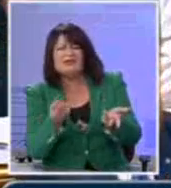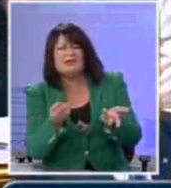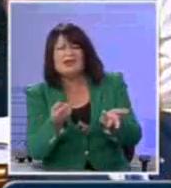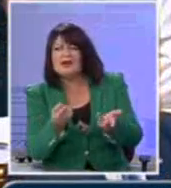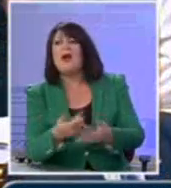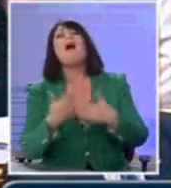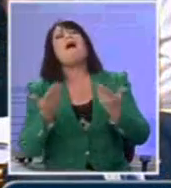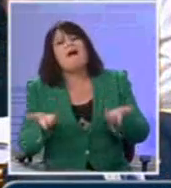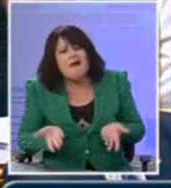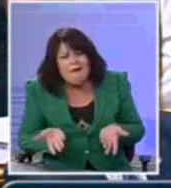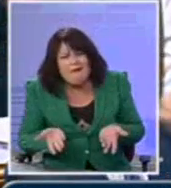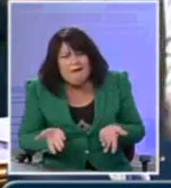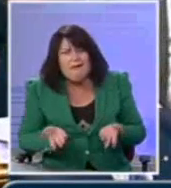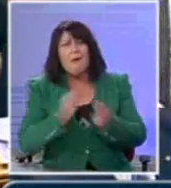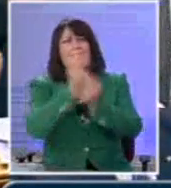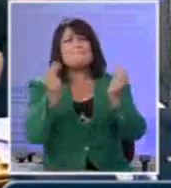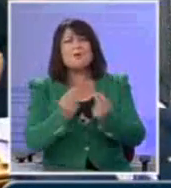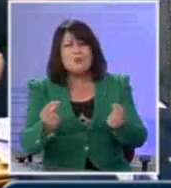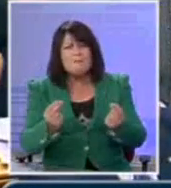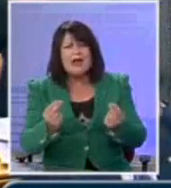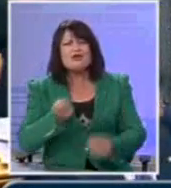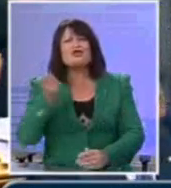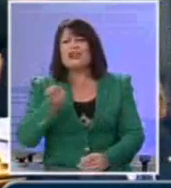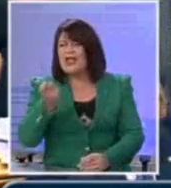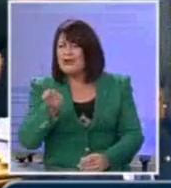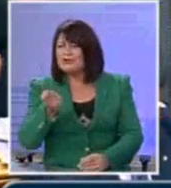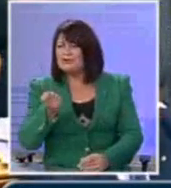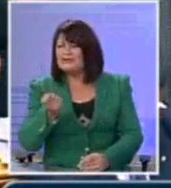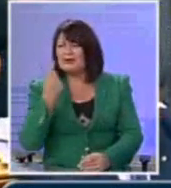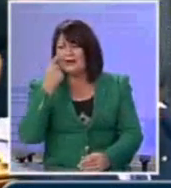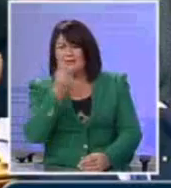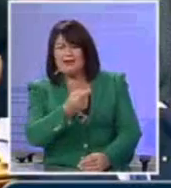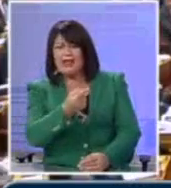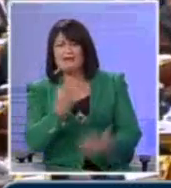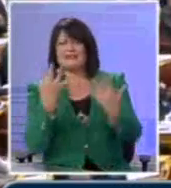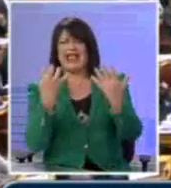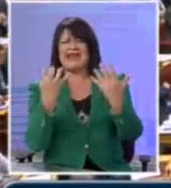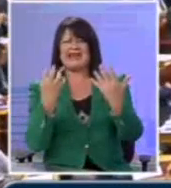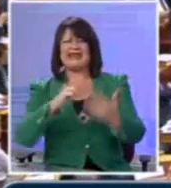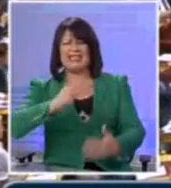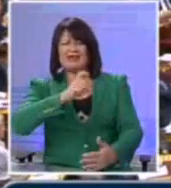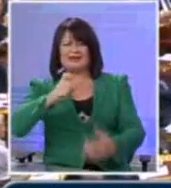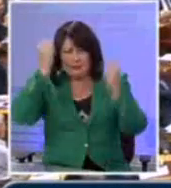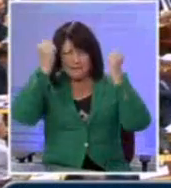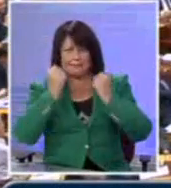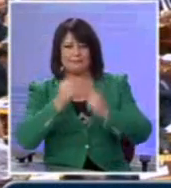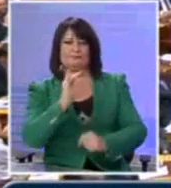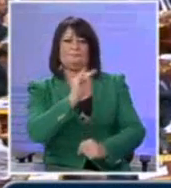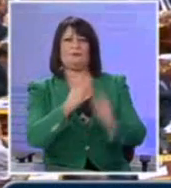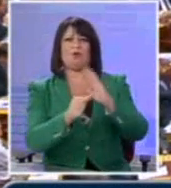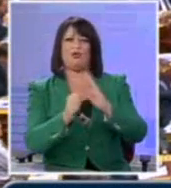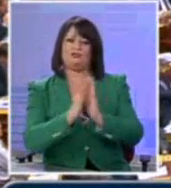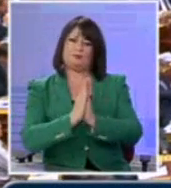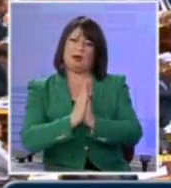Μπράβο, δεν το αφισβητούμε. Άρα λοιπόν το χρέος, κυρίες και κύριοι συνάδελφοι, 90 δις πέσει. Αυτό είναι. Κύριε Μεϊμαράκη. Αυτό σας